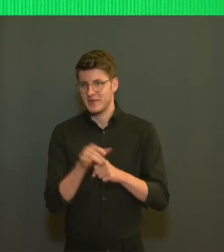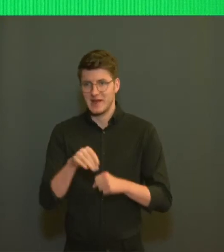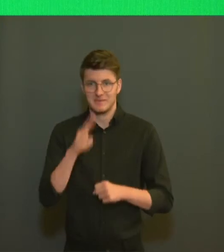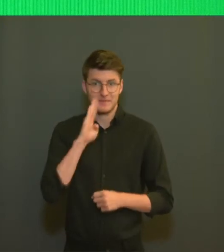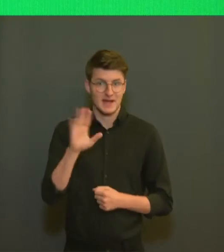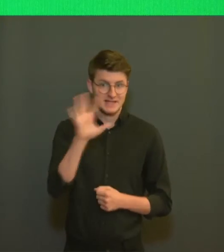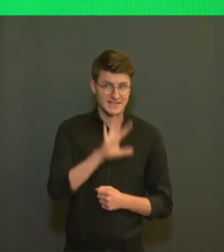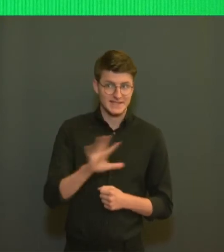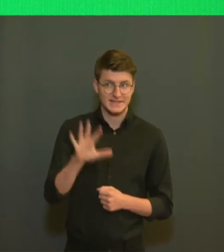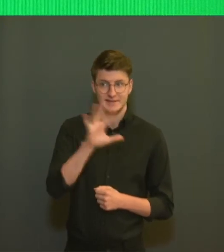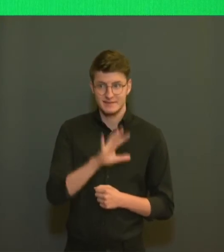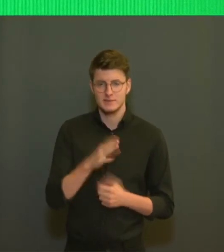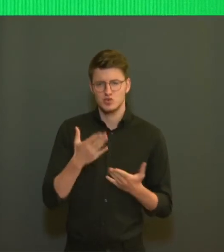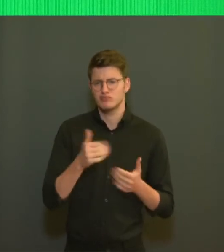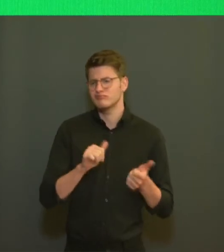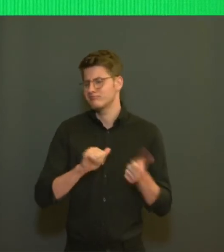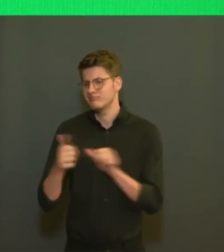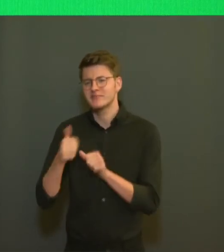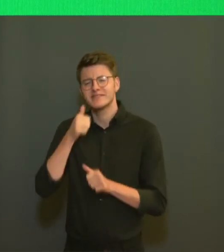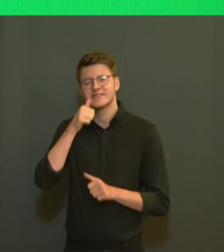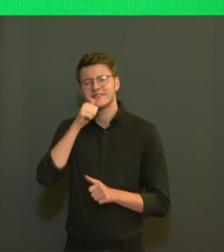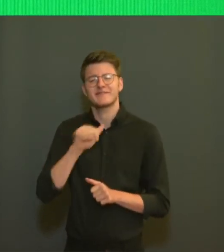ik graag het woord aan Steven van Gucht.